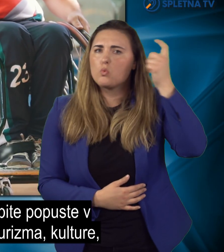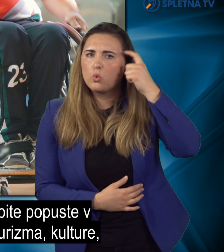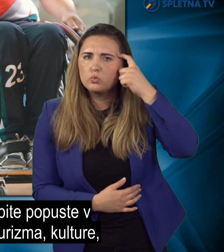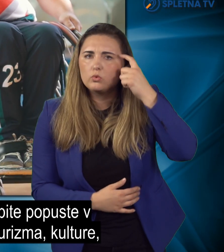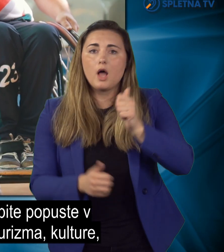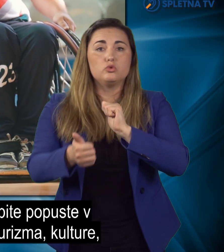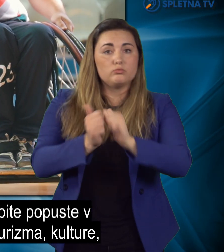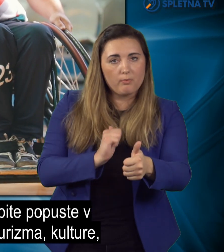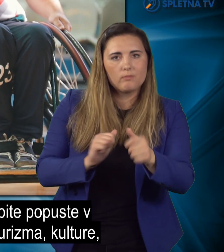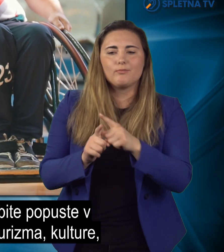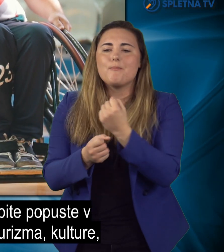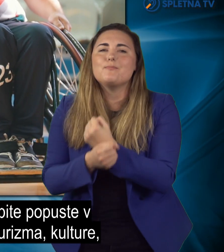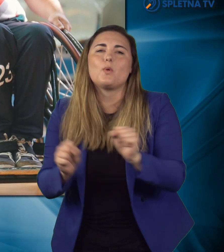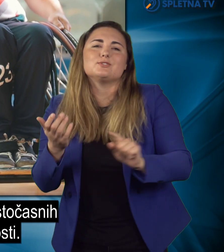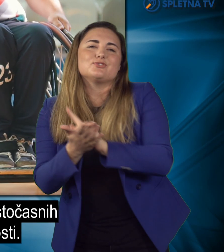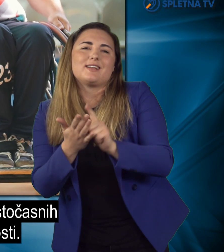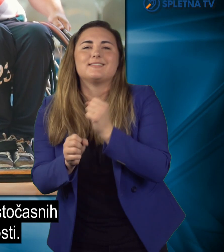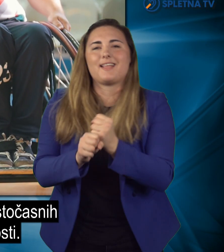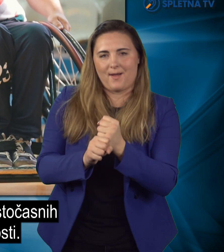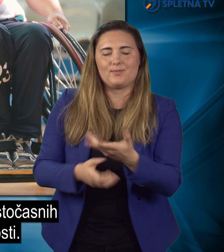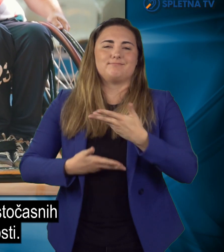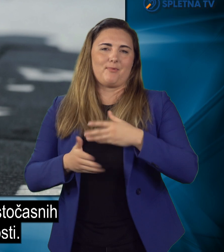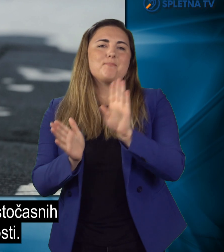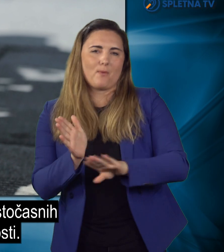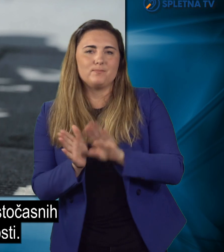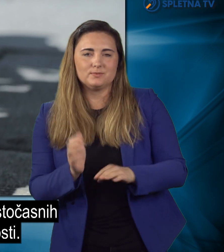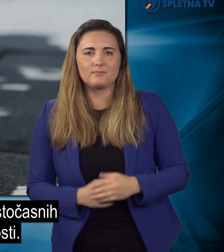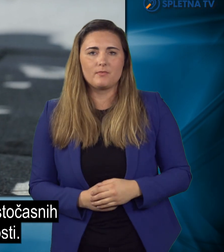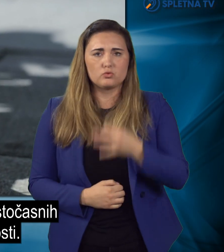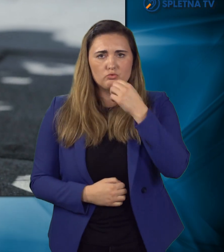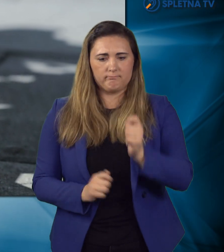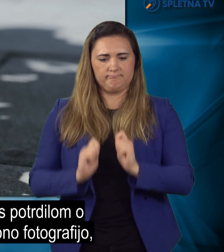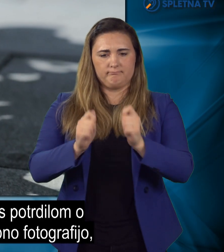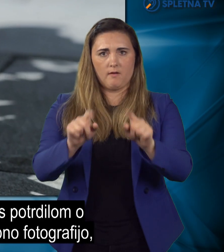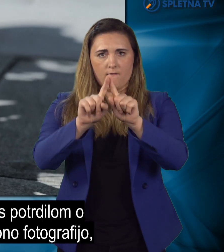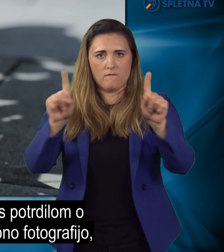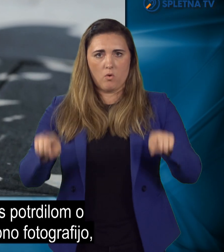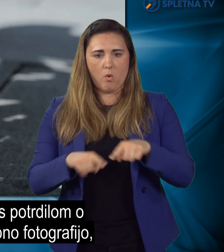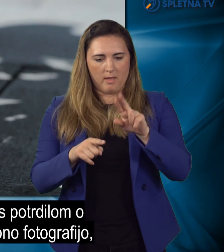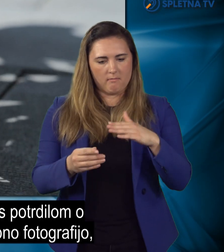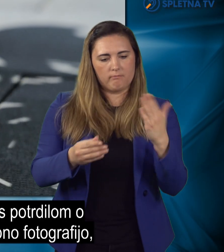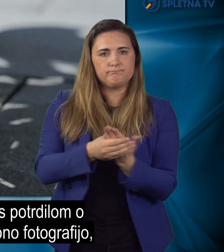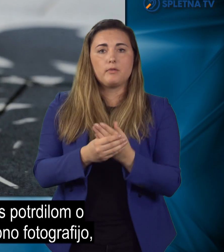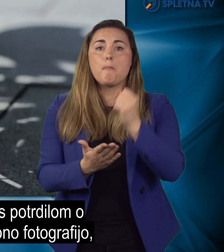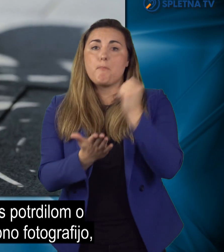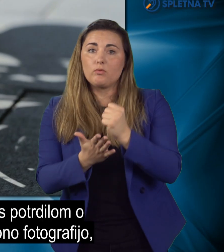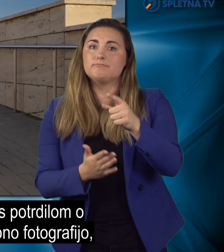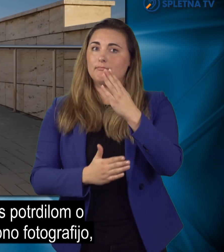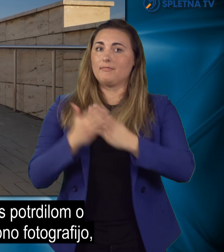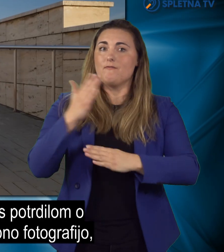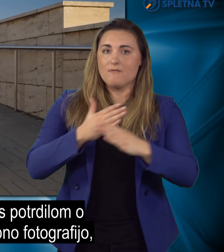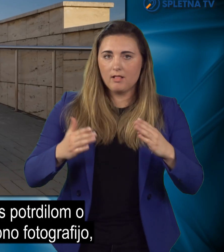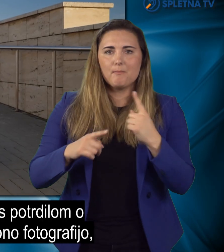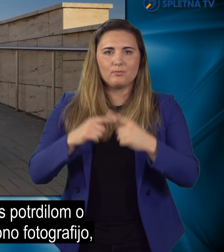prometa, turizma, kulture, športa in prostočasnih dejavnosti. Če oddate vlogo s potrdilom